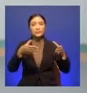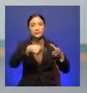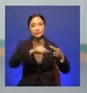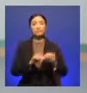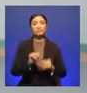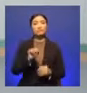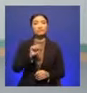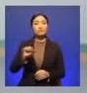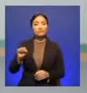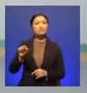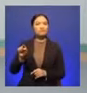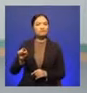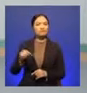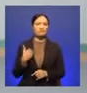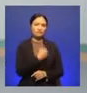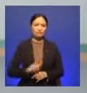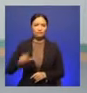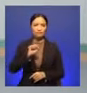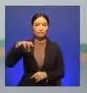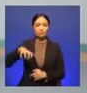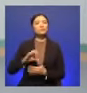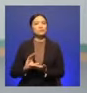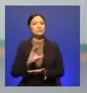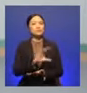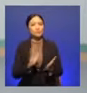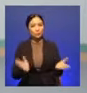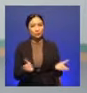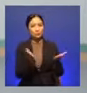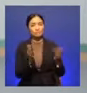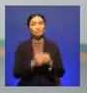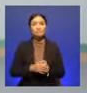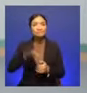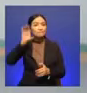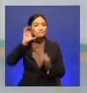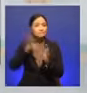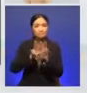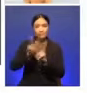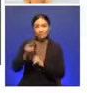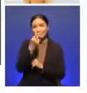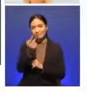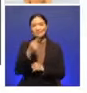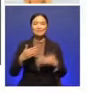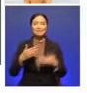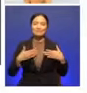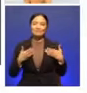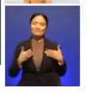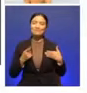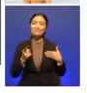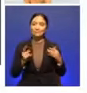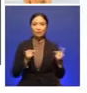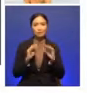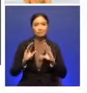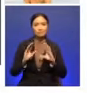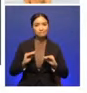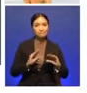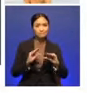งๆสสได้รับการให้การสนับสนุนนะครับแล้วภาพที่สองนี่น่าดีใจนะครับเป็นการประชุม